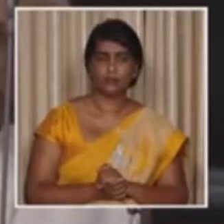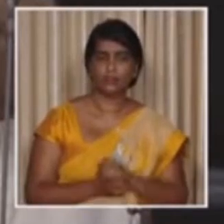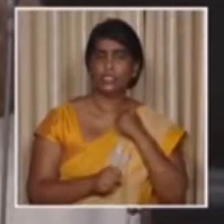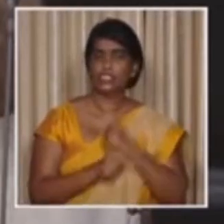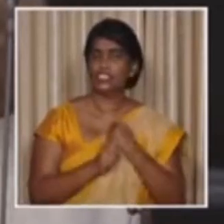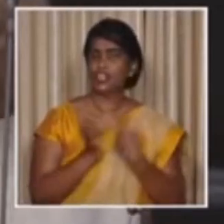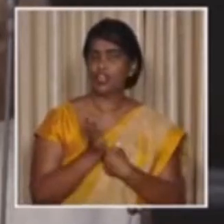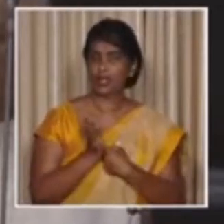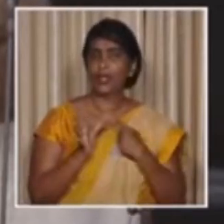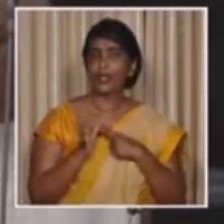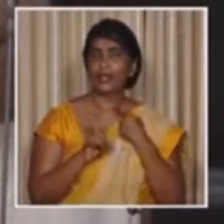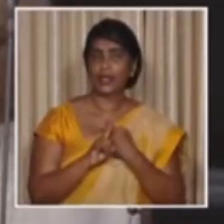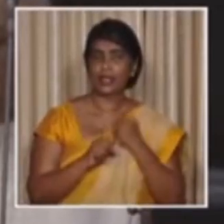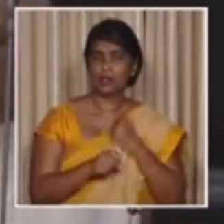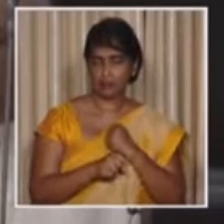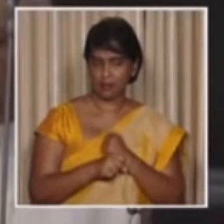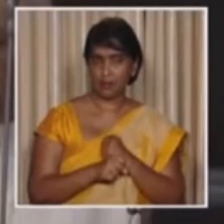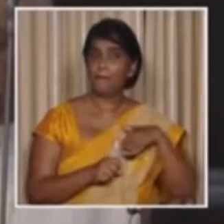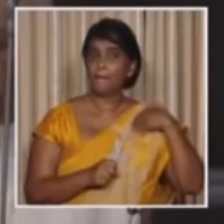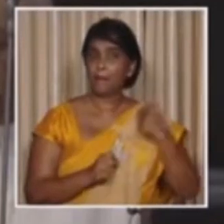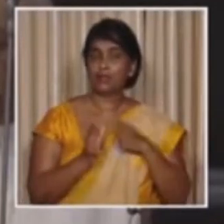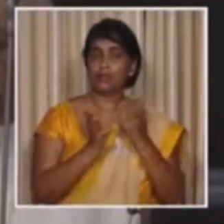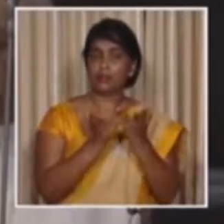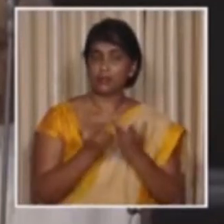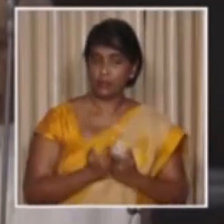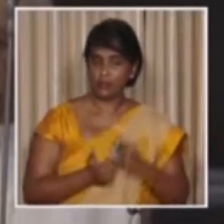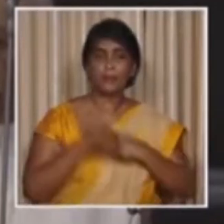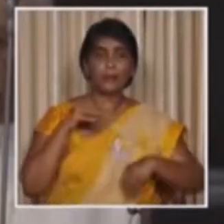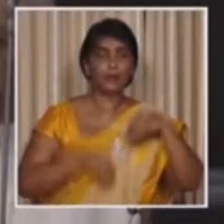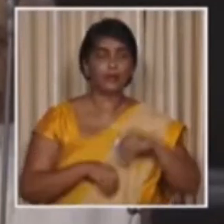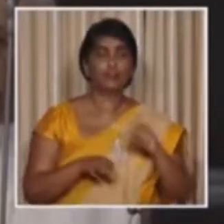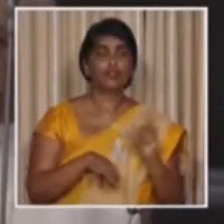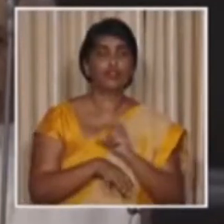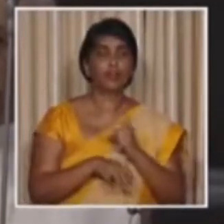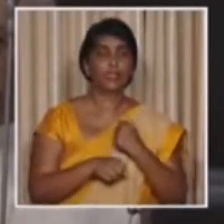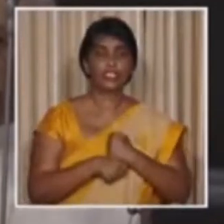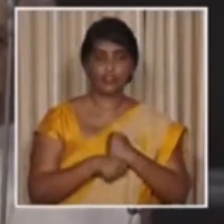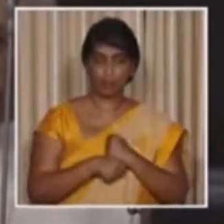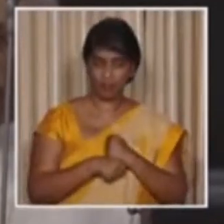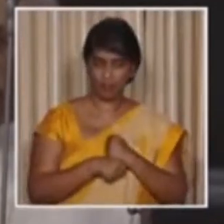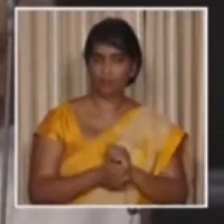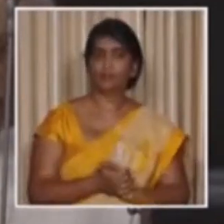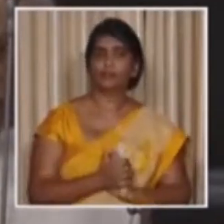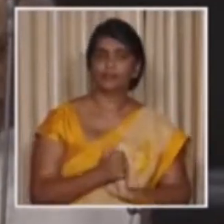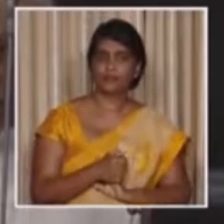GR AK ගමලත් ප්‍රධාන ගණකාධිකාරී මැතිවන කොමසාරිස් ජෙනරාල් වෙනුවට.